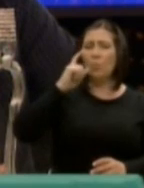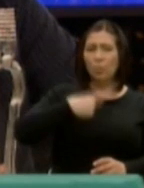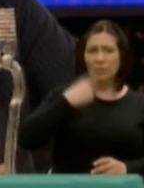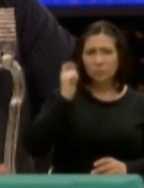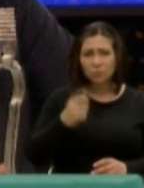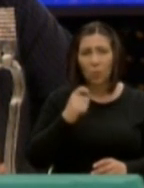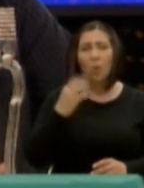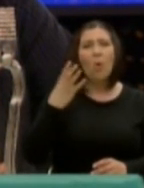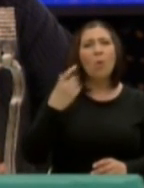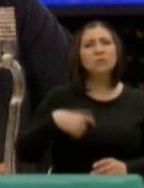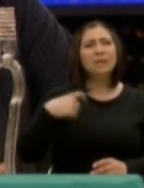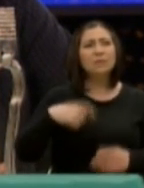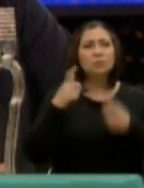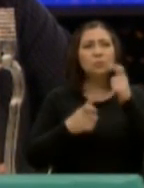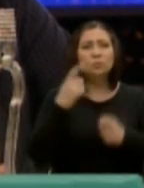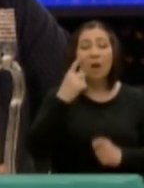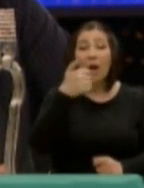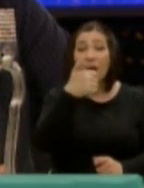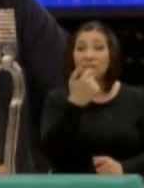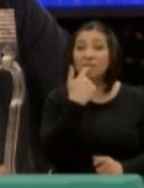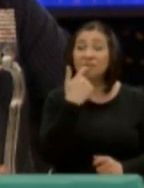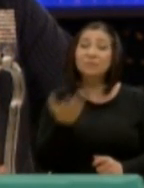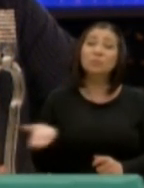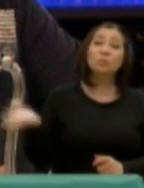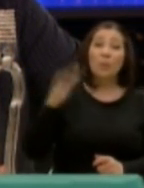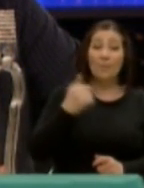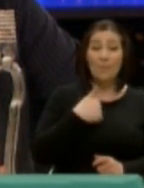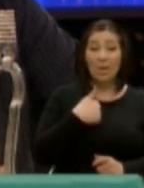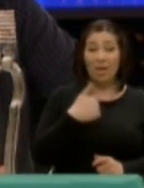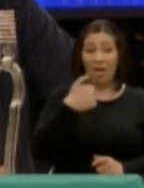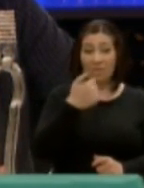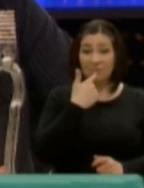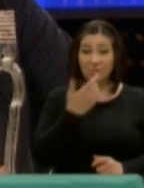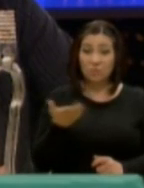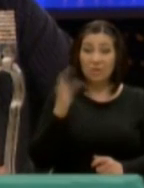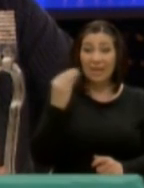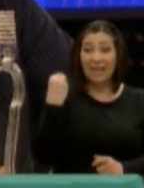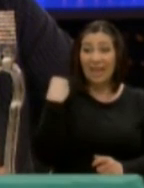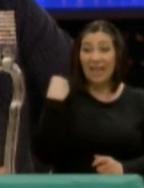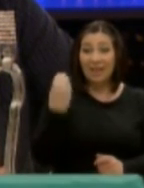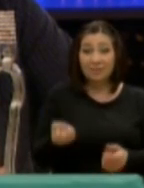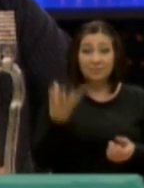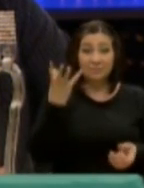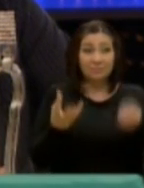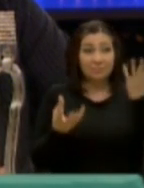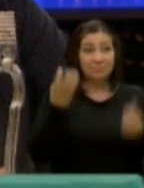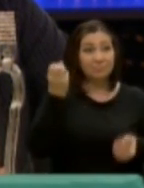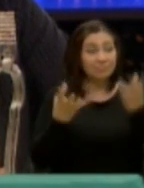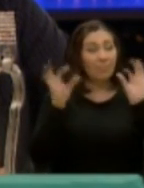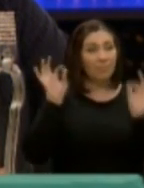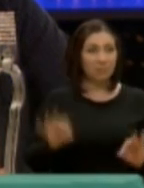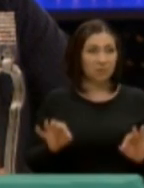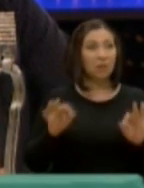vermeyeyim, özel bir süt ürünü. Bakın 6 yıl sonra, yani ben 6 yıl hastalıktan sonra yeni yeni ürünler vermeye başladı glutensiz